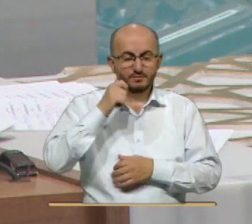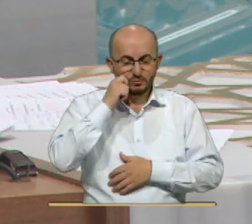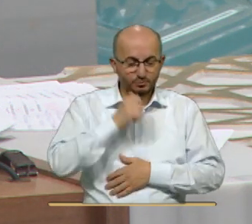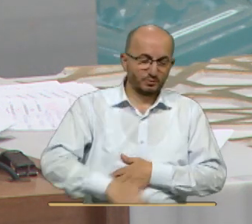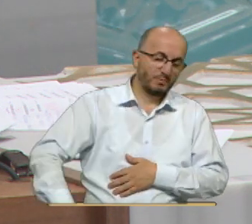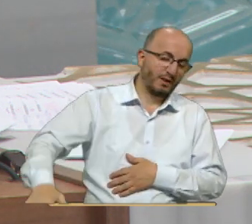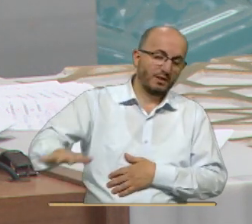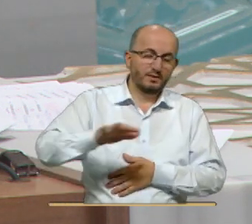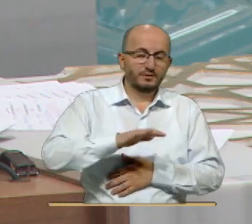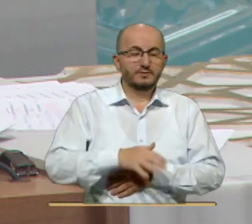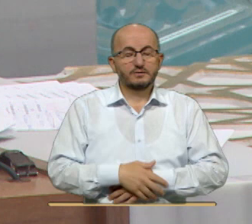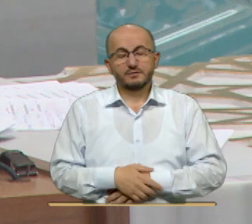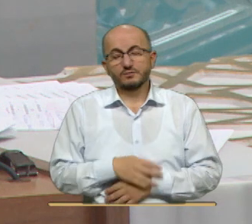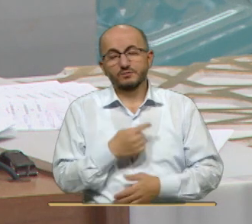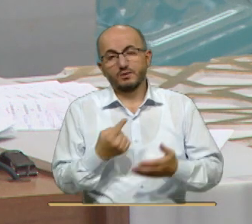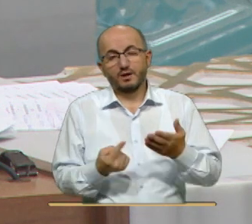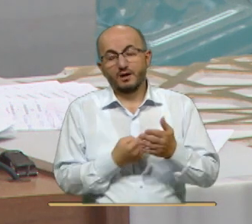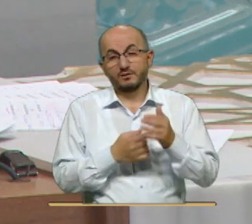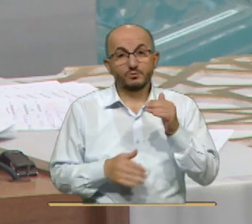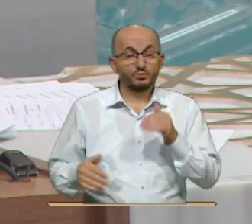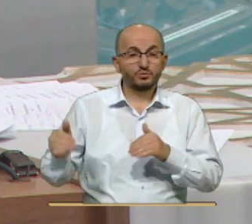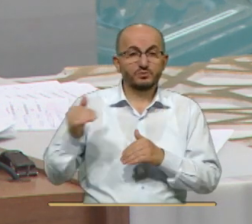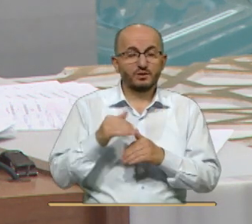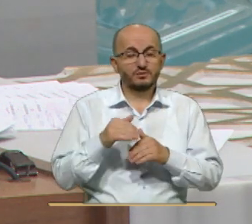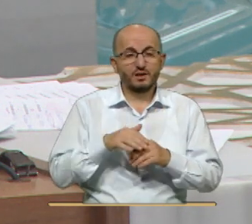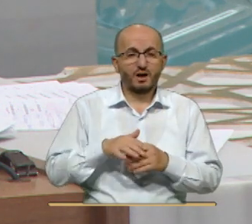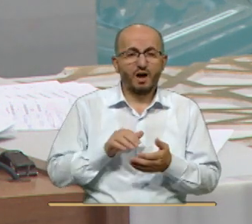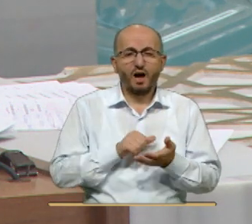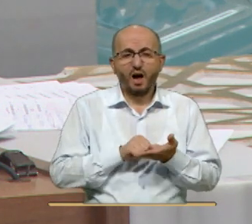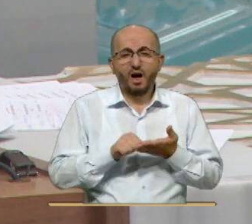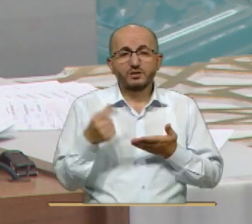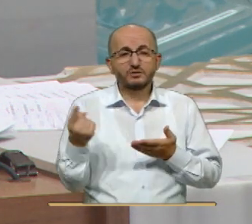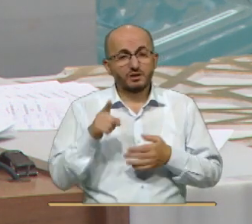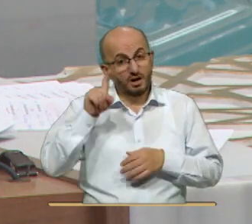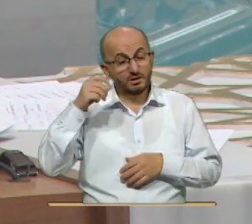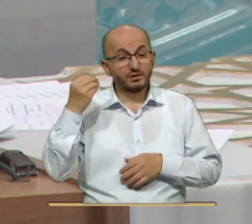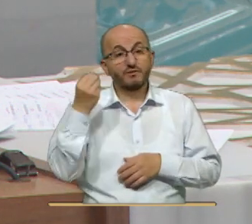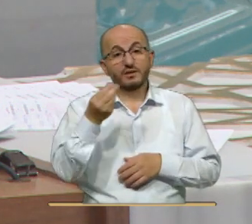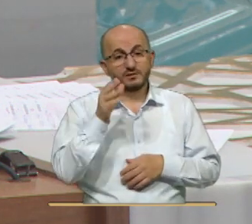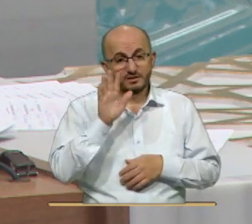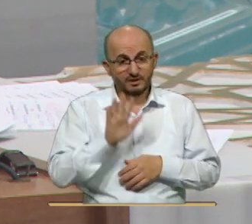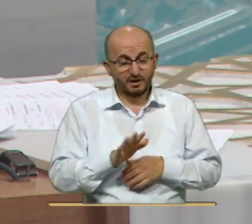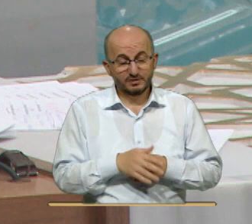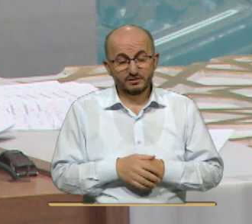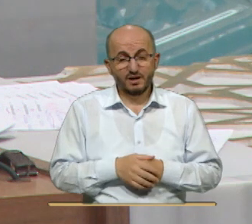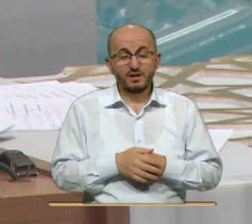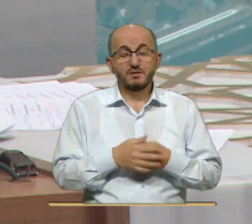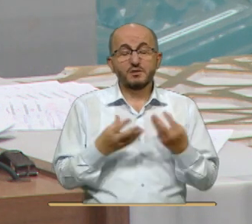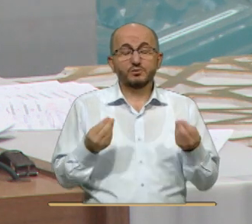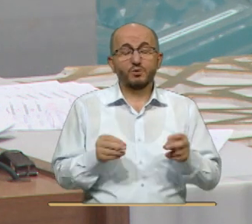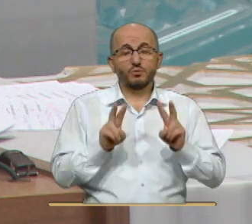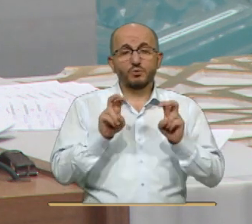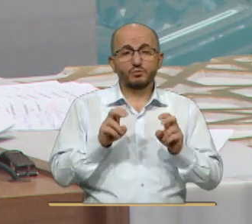müminlerin Kur'an üzerinde her şeye akıl verdikleri halde, birçok